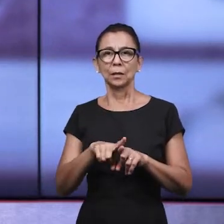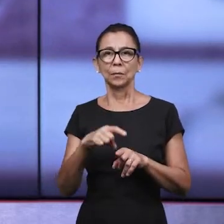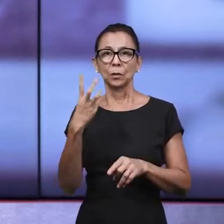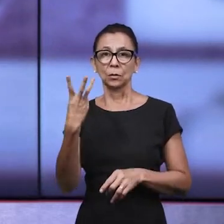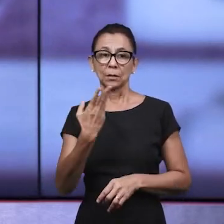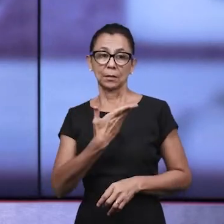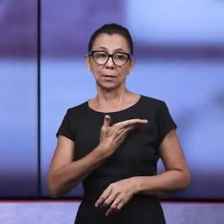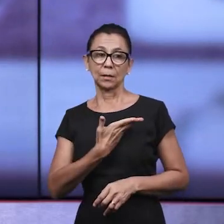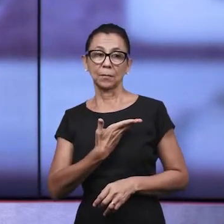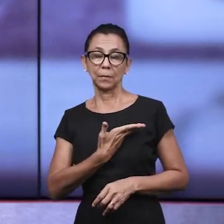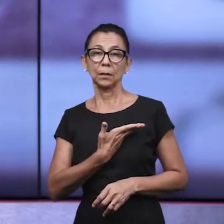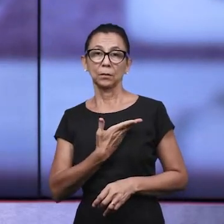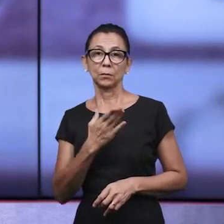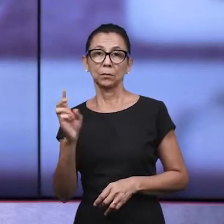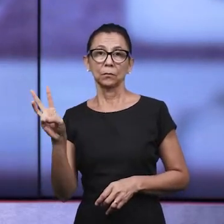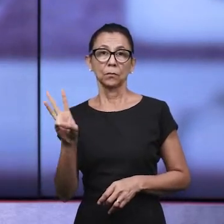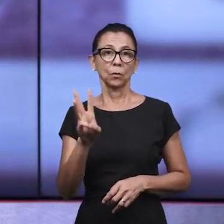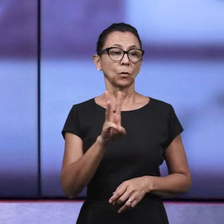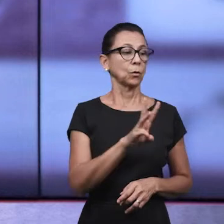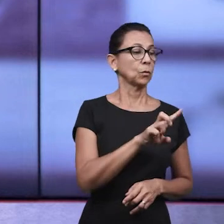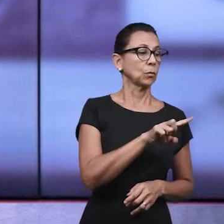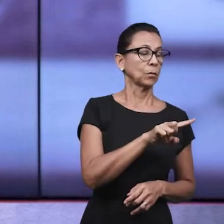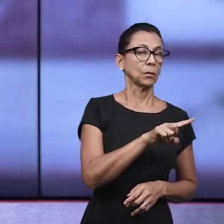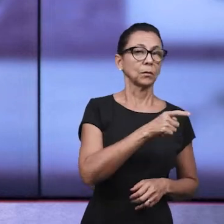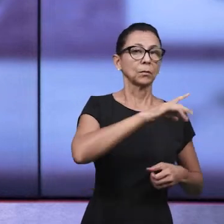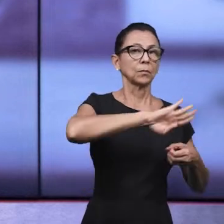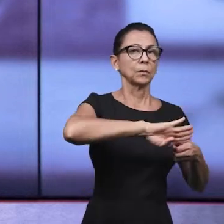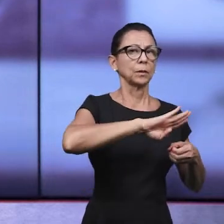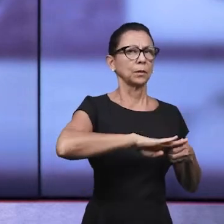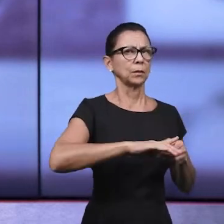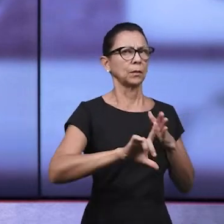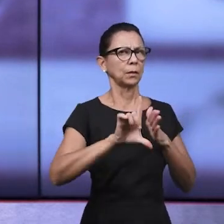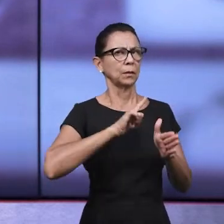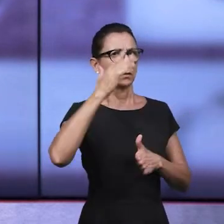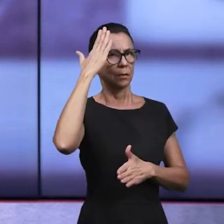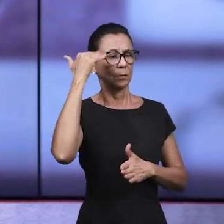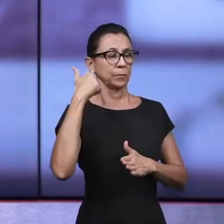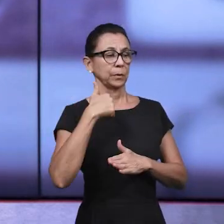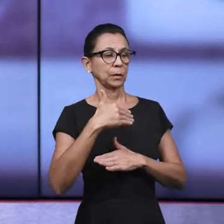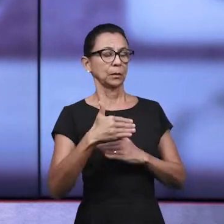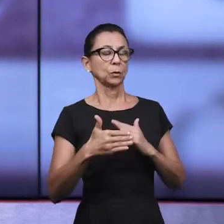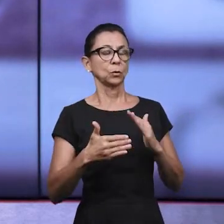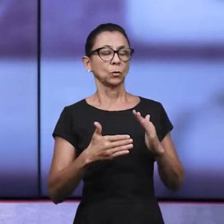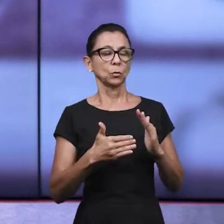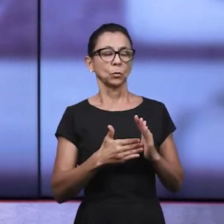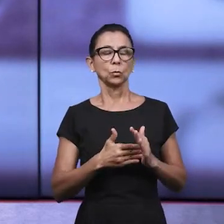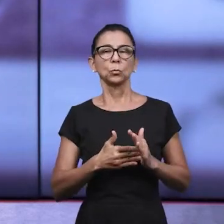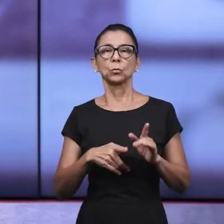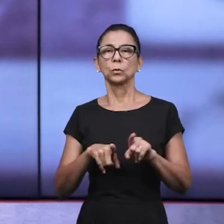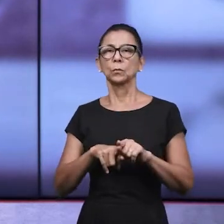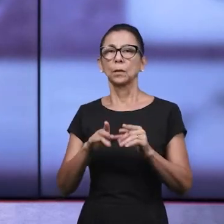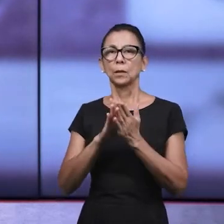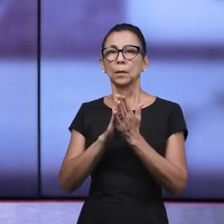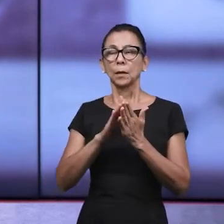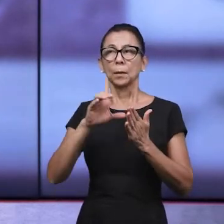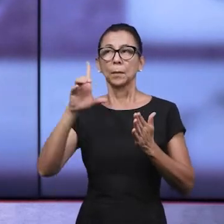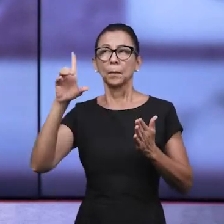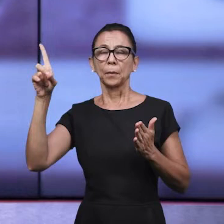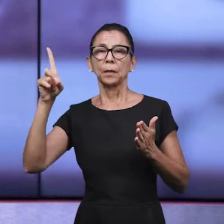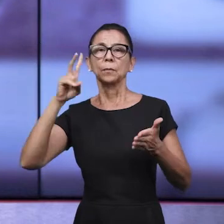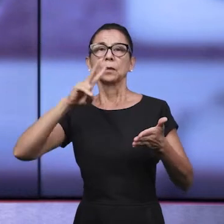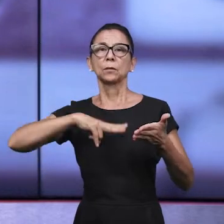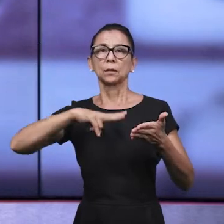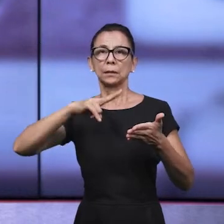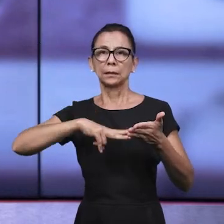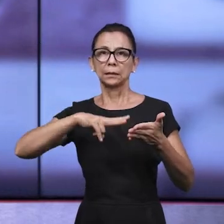de surprise. Ils sont arrivés là-bas en sachant tout déjà. Ils avaient la connaissance de la parole, de la science et des coutumes des peuples.